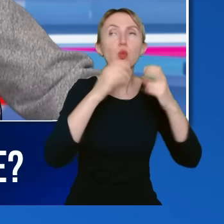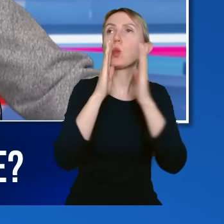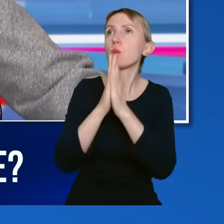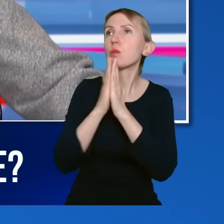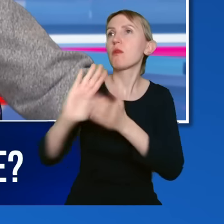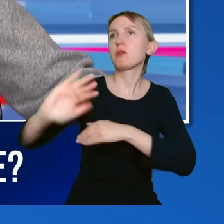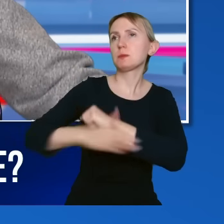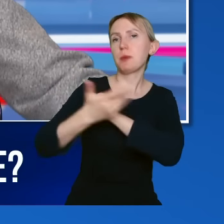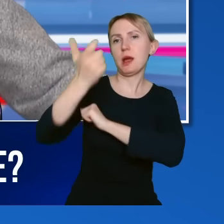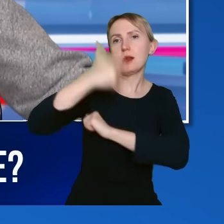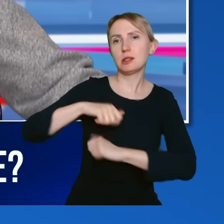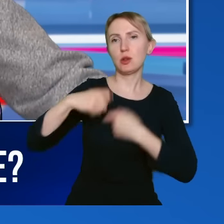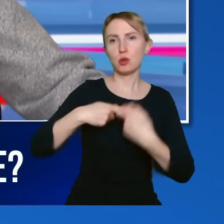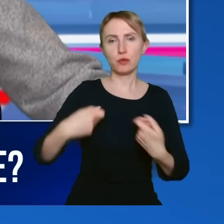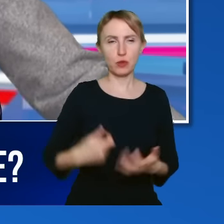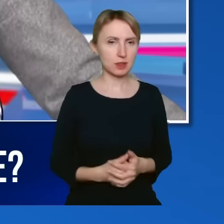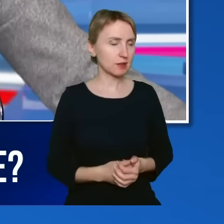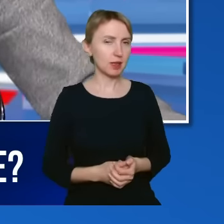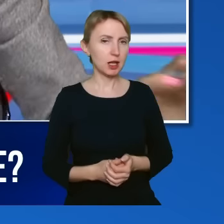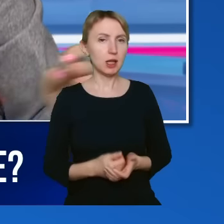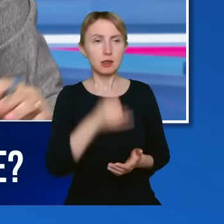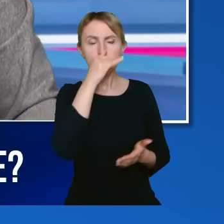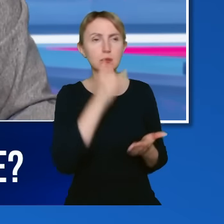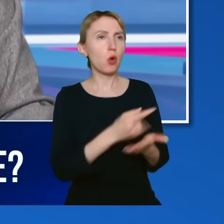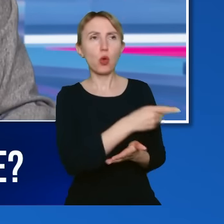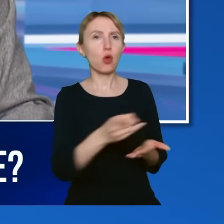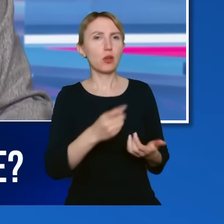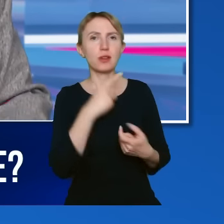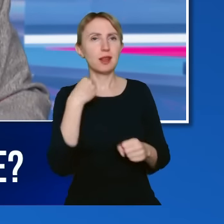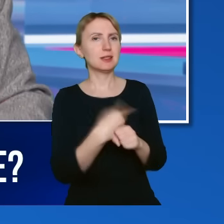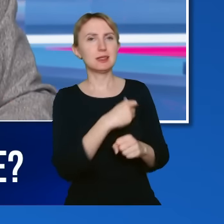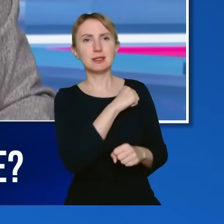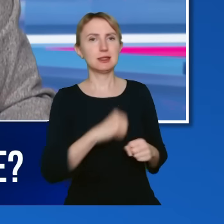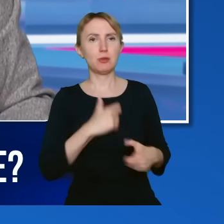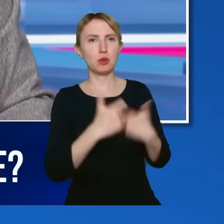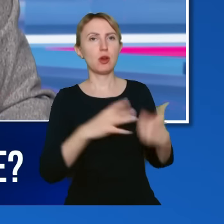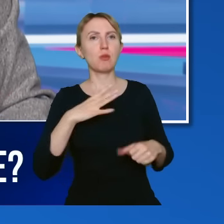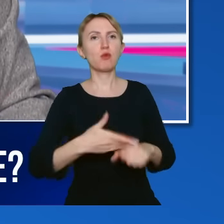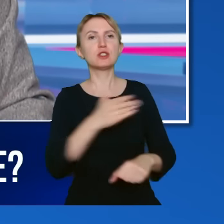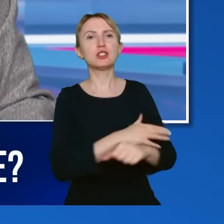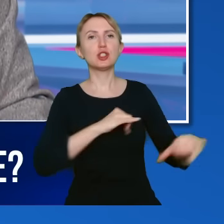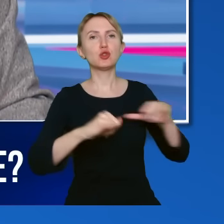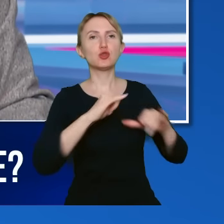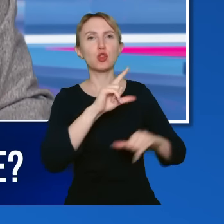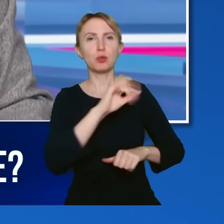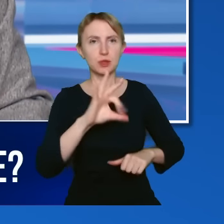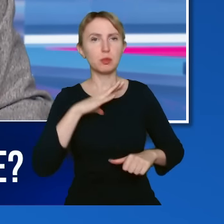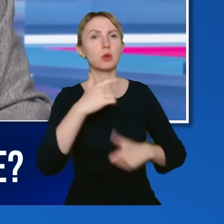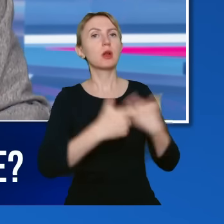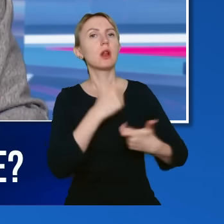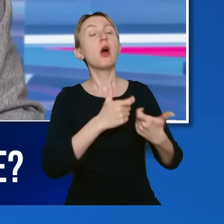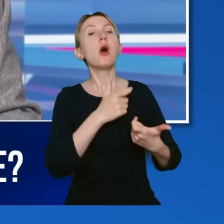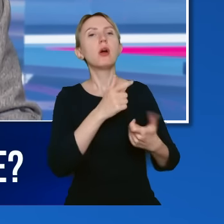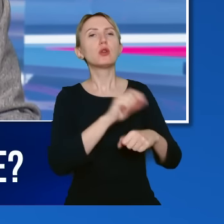wsparcie w jakichś rozwiązaniach. Nie są w stanie podjąć takich decyzji, jak podejmował rząd Prawa i Sprawiedliwości. O zwiększaniu dopłat,